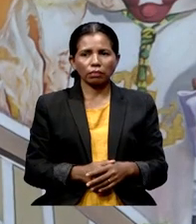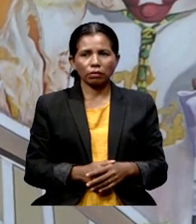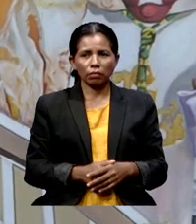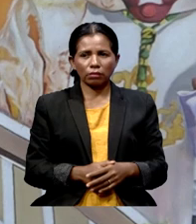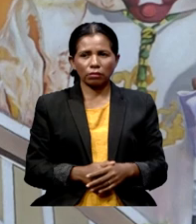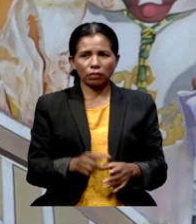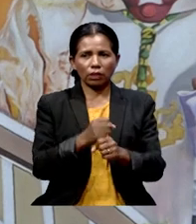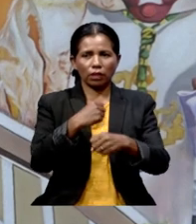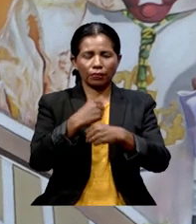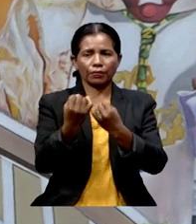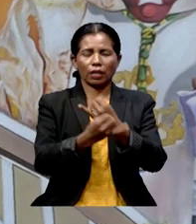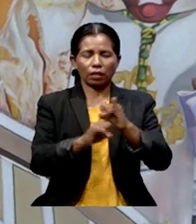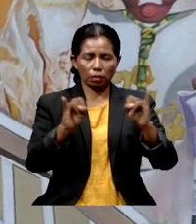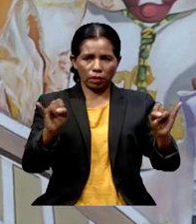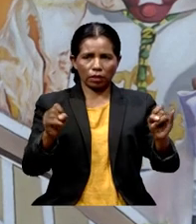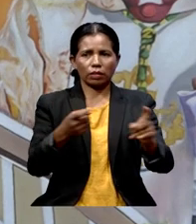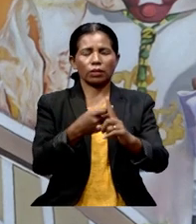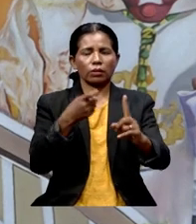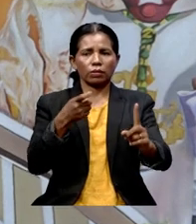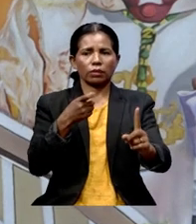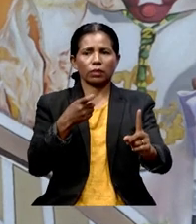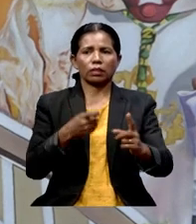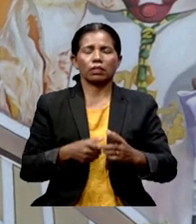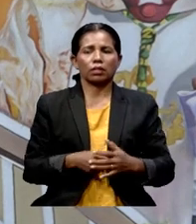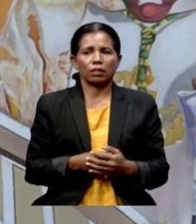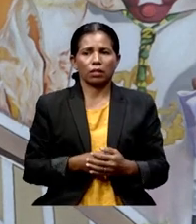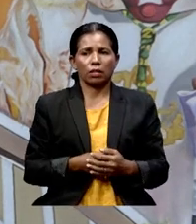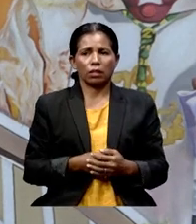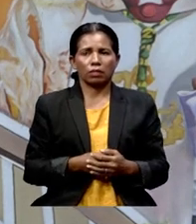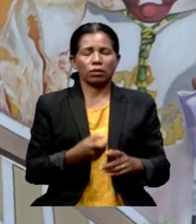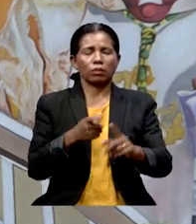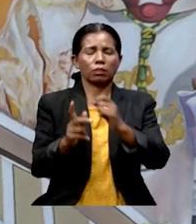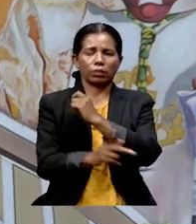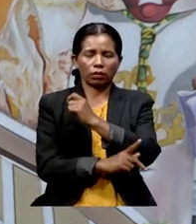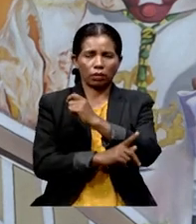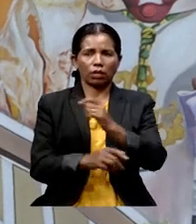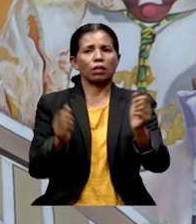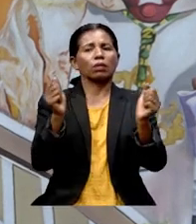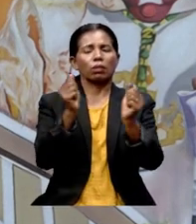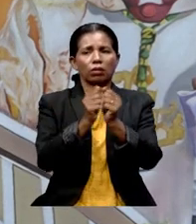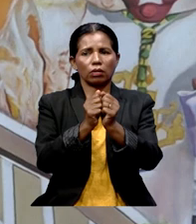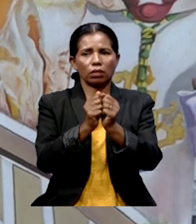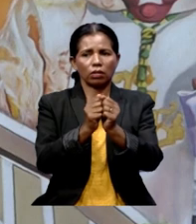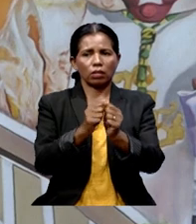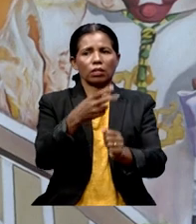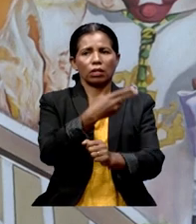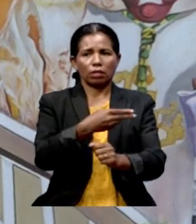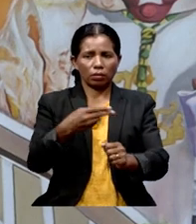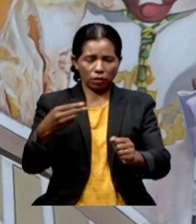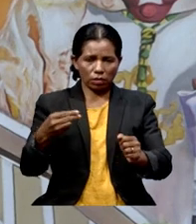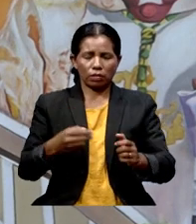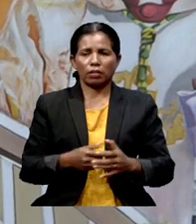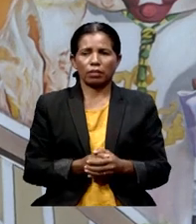kalau independenia Usi eh eh Portugal Ho Eh okupasi Indonesia